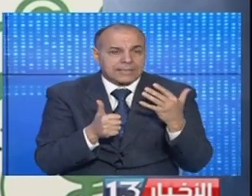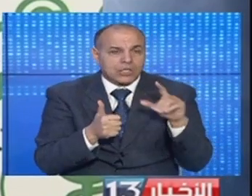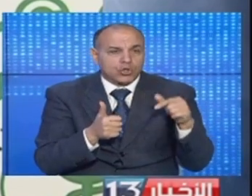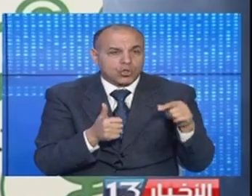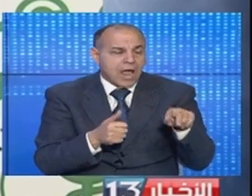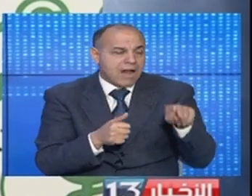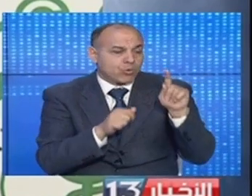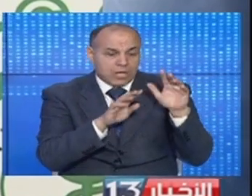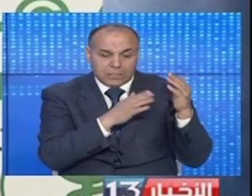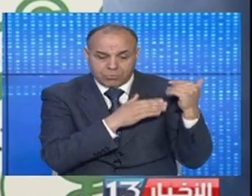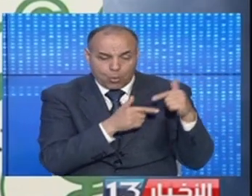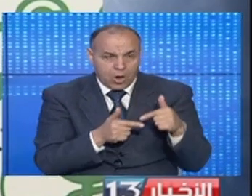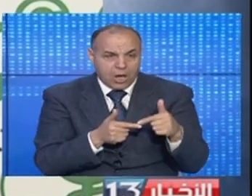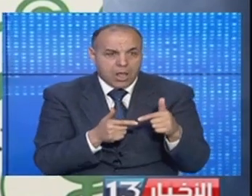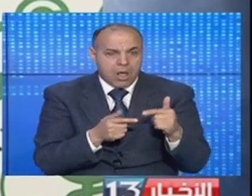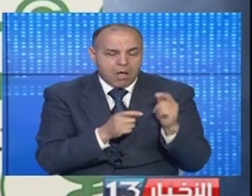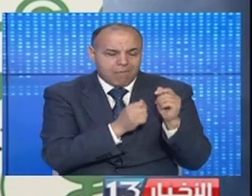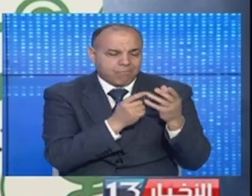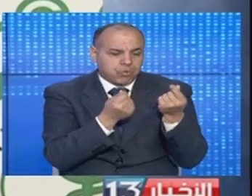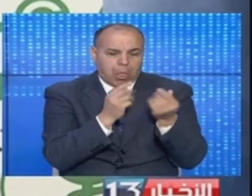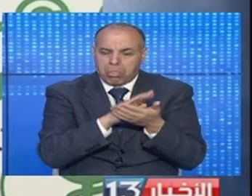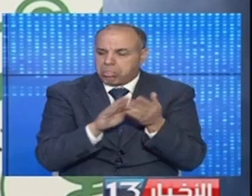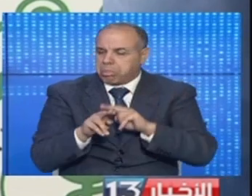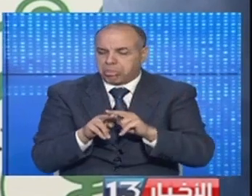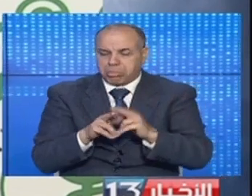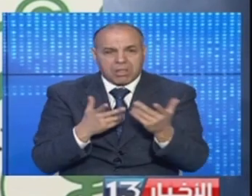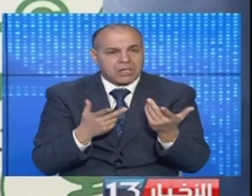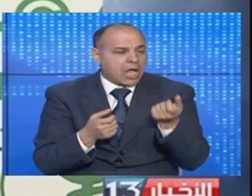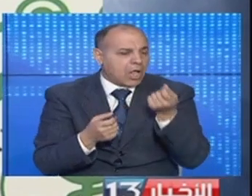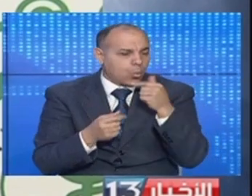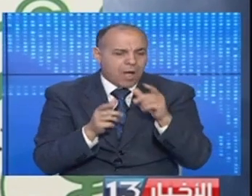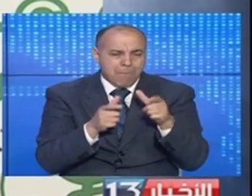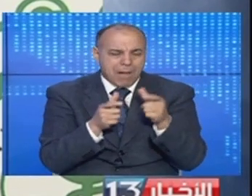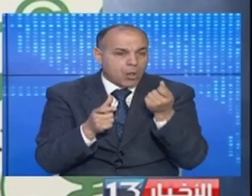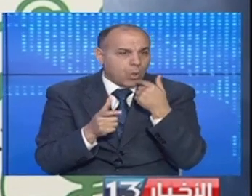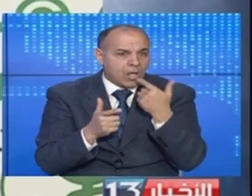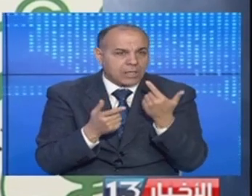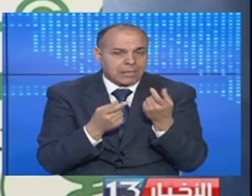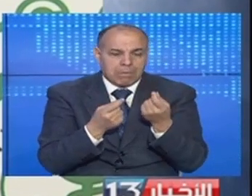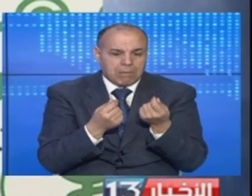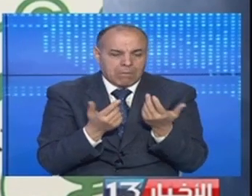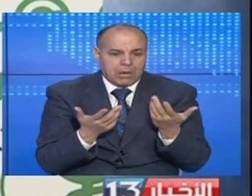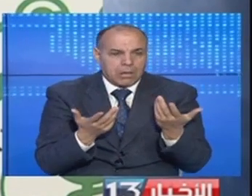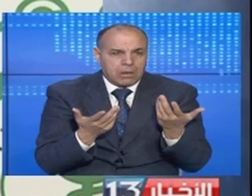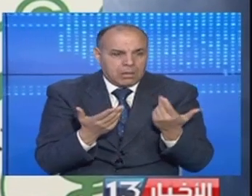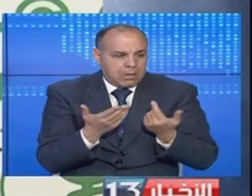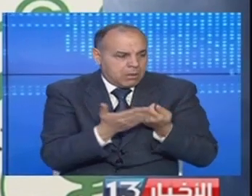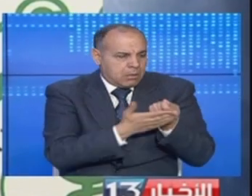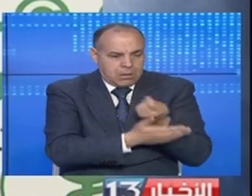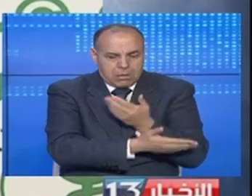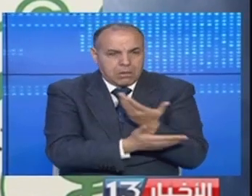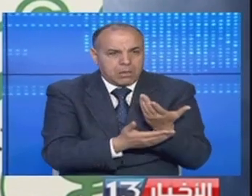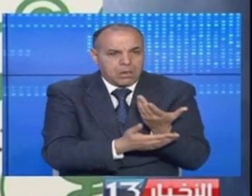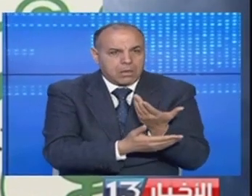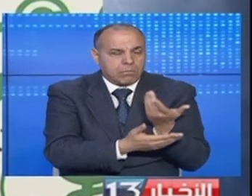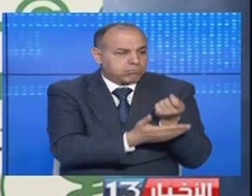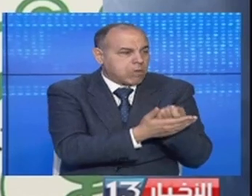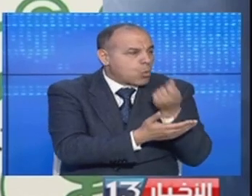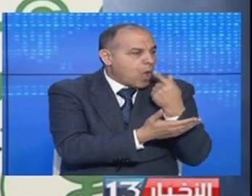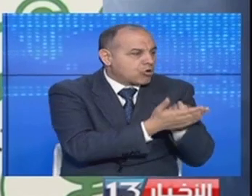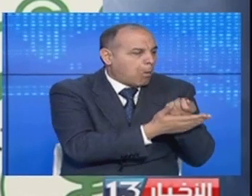2017 اه اه تخلص في ال اه الموجودين